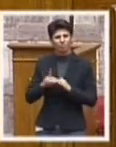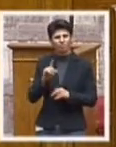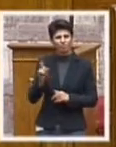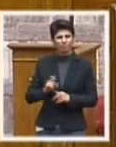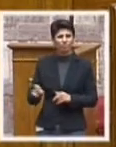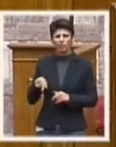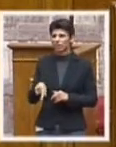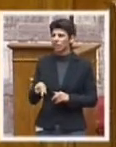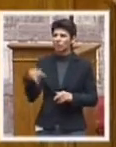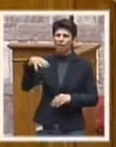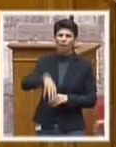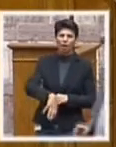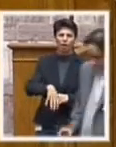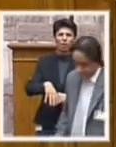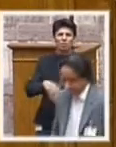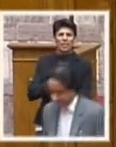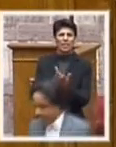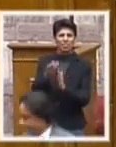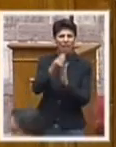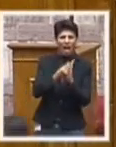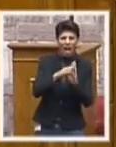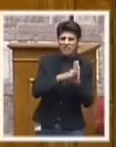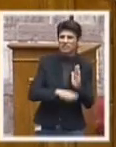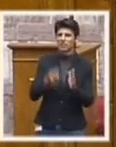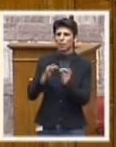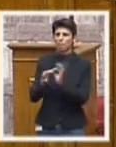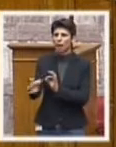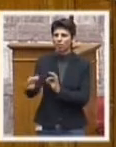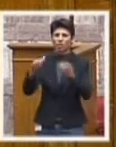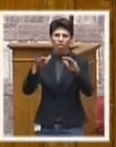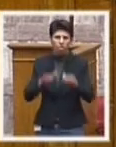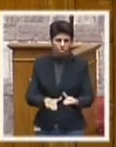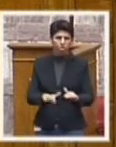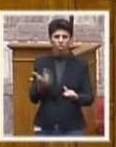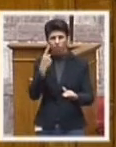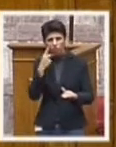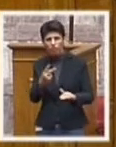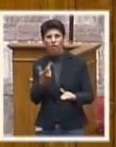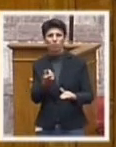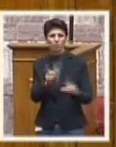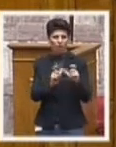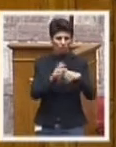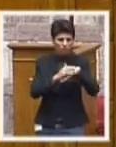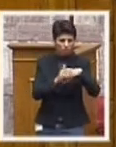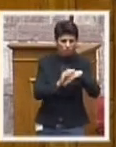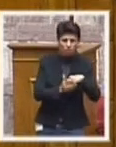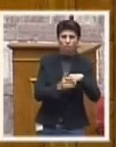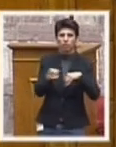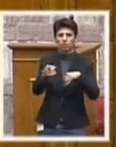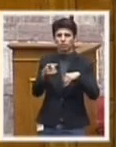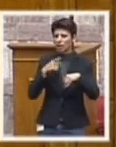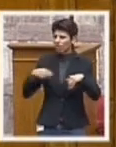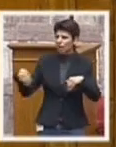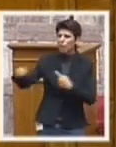ανήσυχη εποχή, όπου η εξαθλίωση των ηθικών αξιών και του μέτρου κάνουν έντονη την παρουσία τους, η δύναμη της οικογενειακής θαλπορής, αλλά και η προστασία των